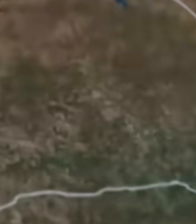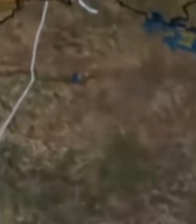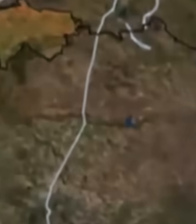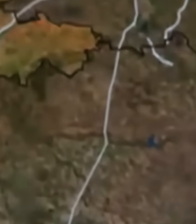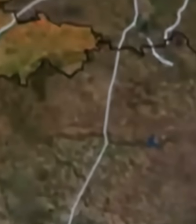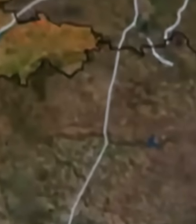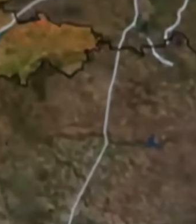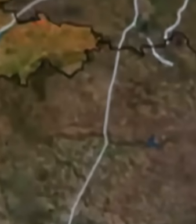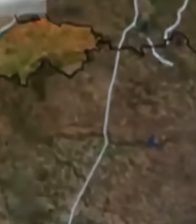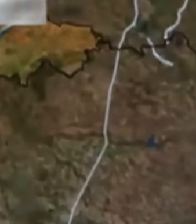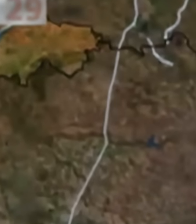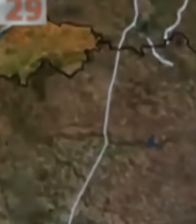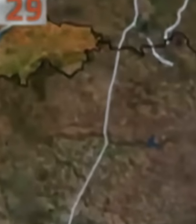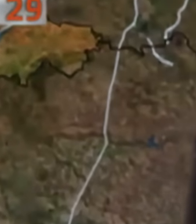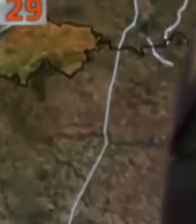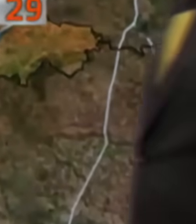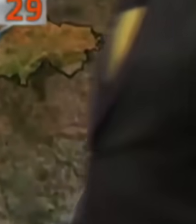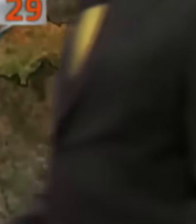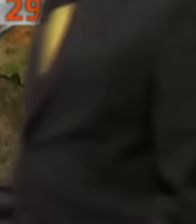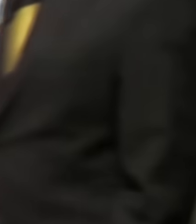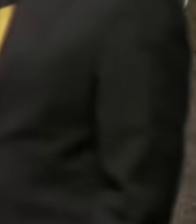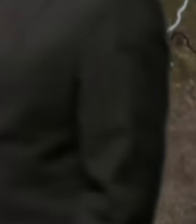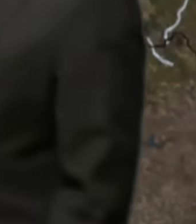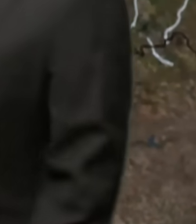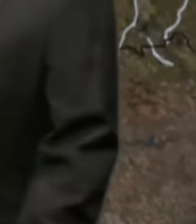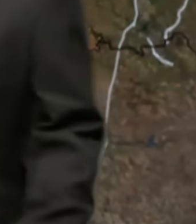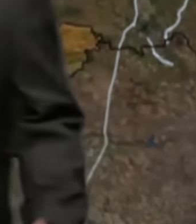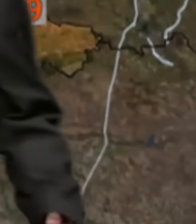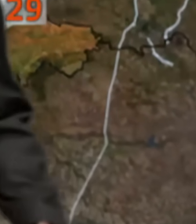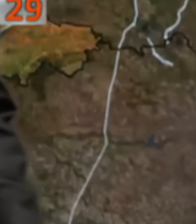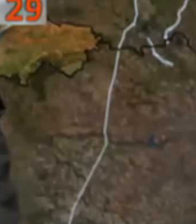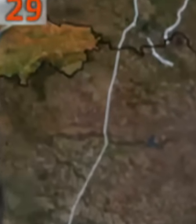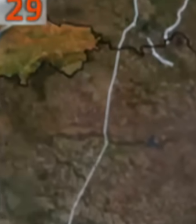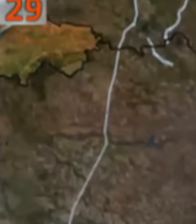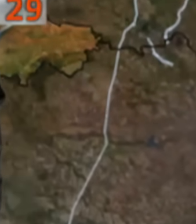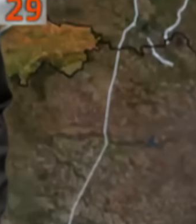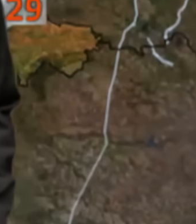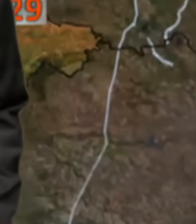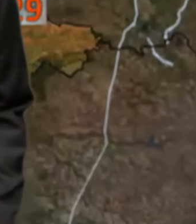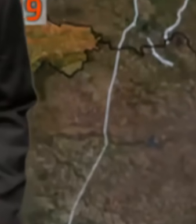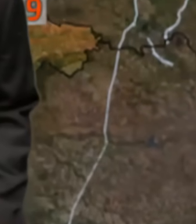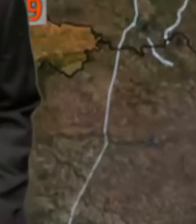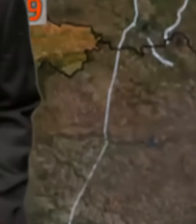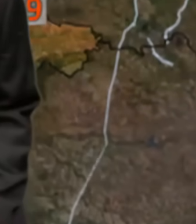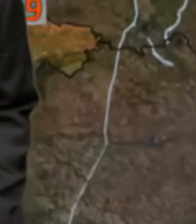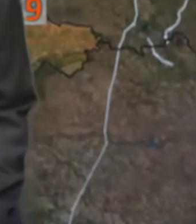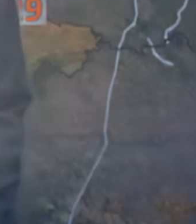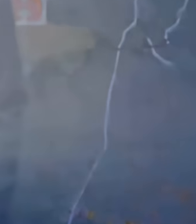kgartela bjalo ka dikarolong tše le tša ka North West le a fiša go maAfrika Borwa magašo go tšwa gona ke re mošate